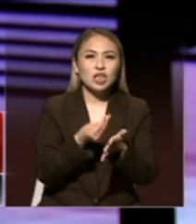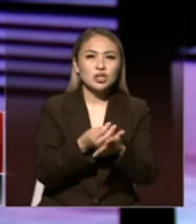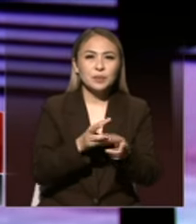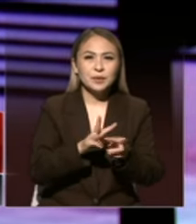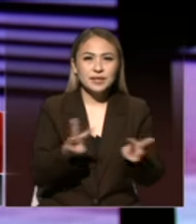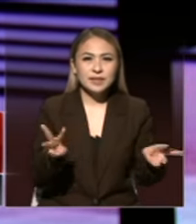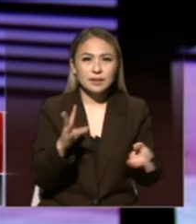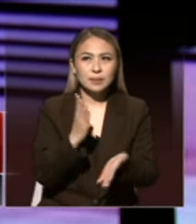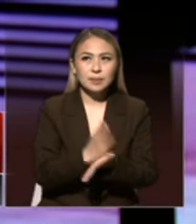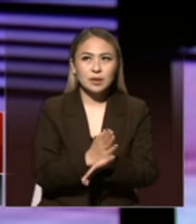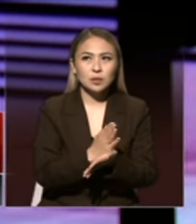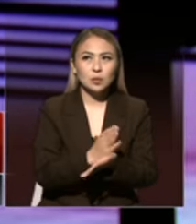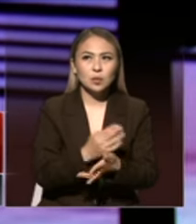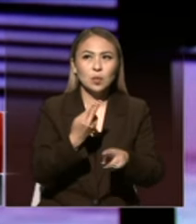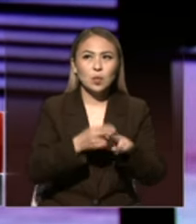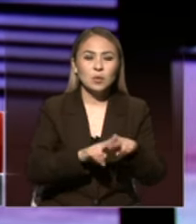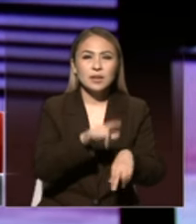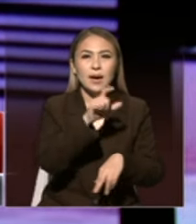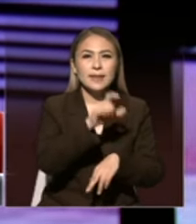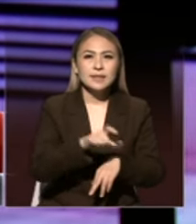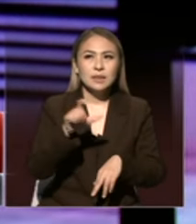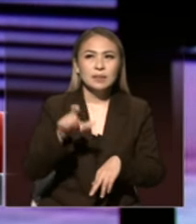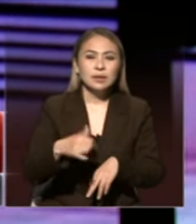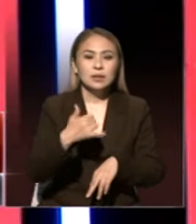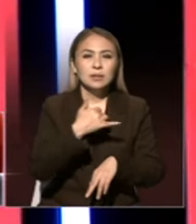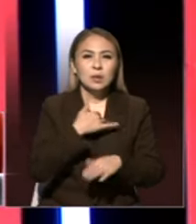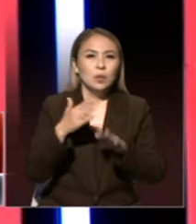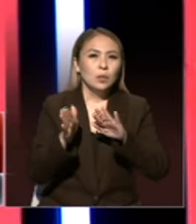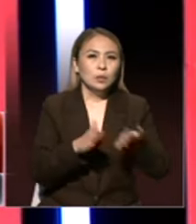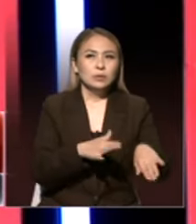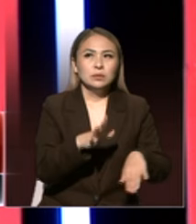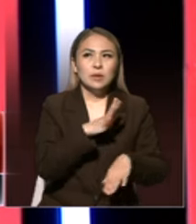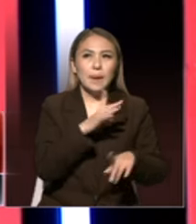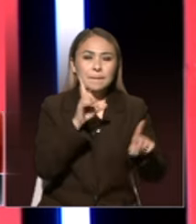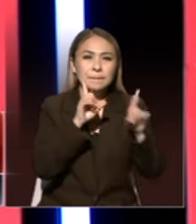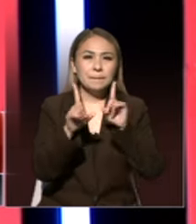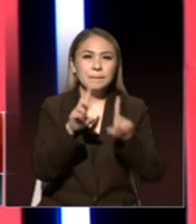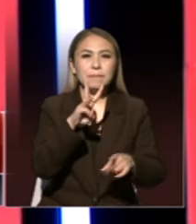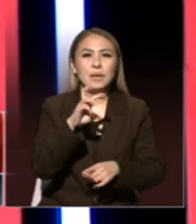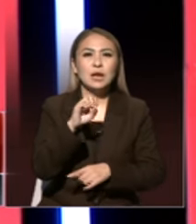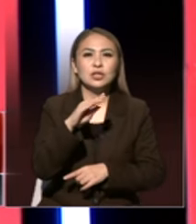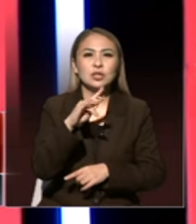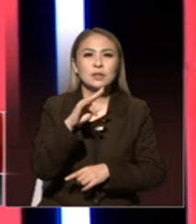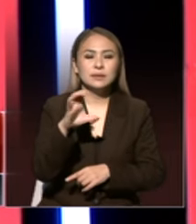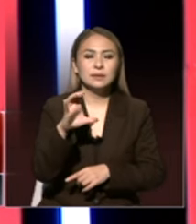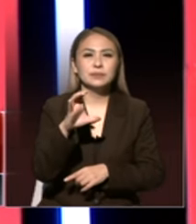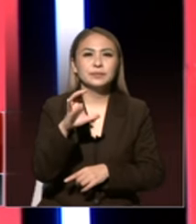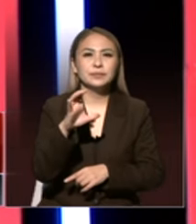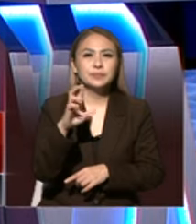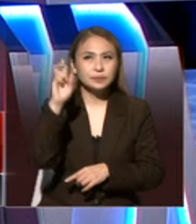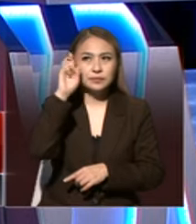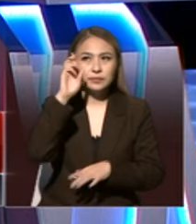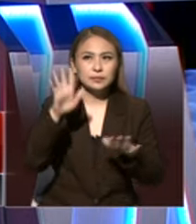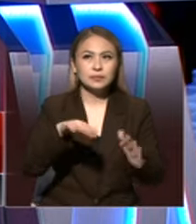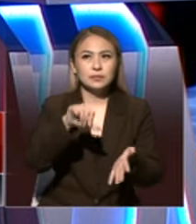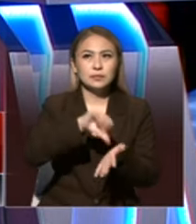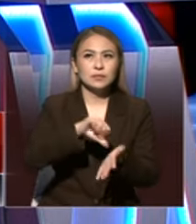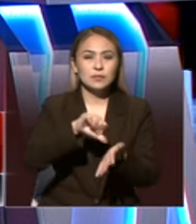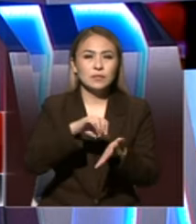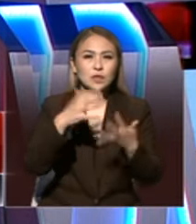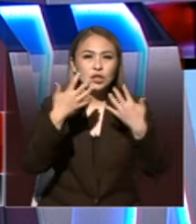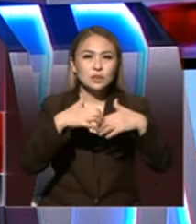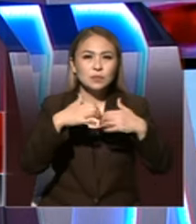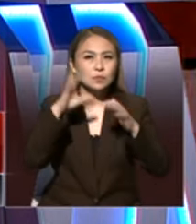бар. Вот осы азаматтар, мен өткенде жаңағы мәжілісте үкіметтің жаңағы кейбір мүшелерінің есебін тыңдадық